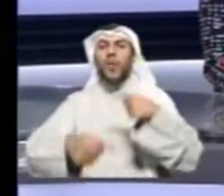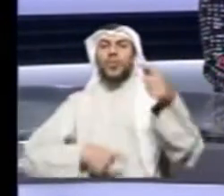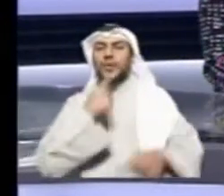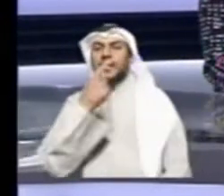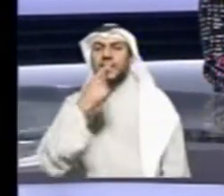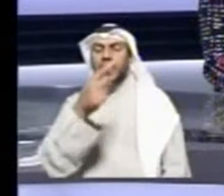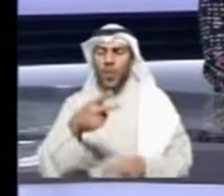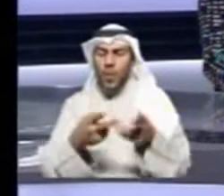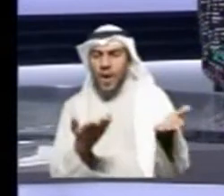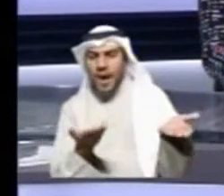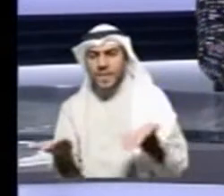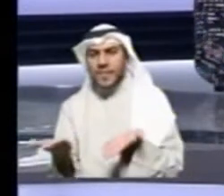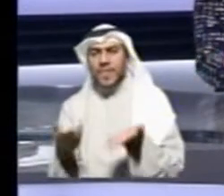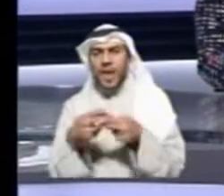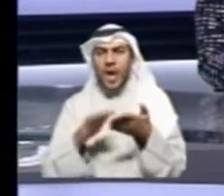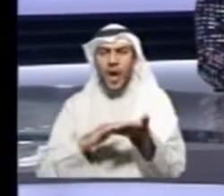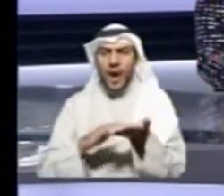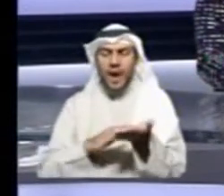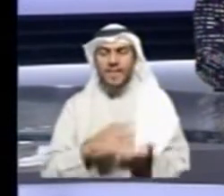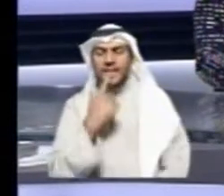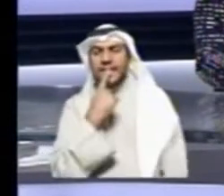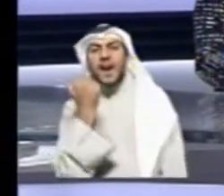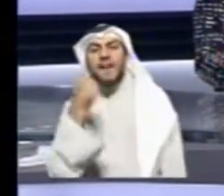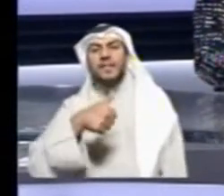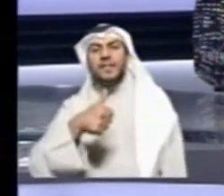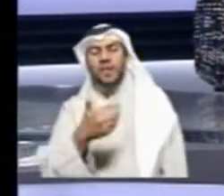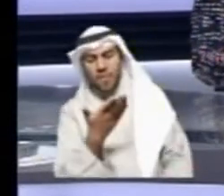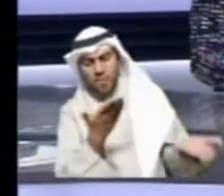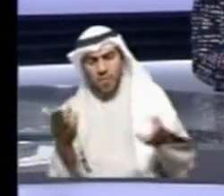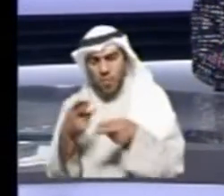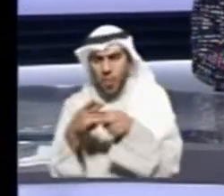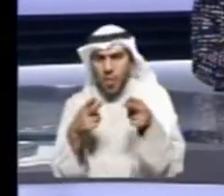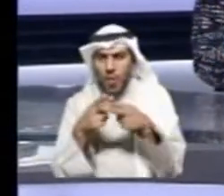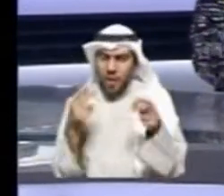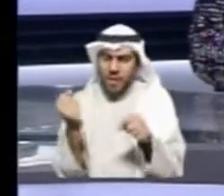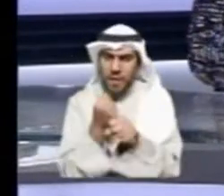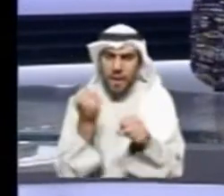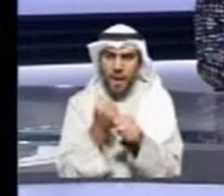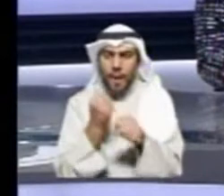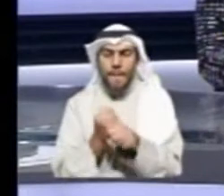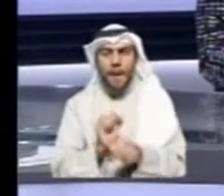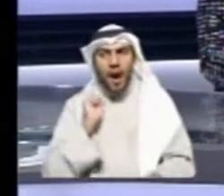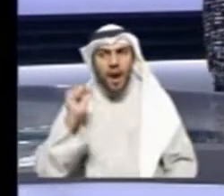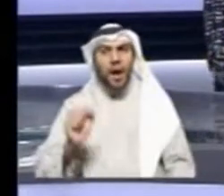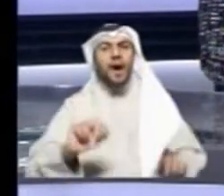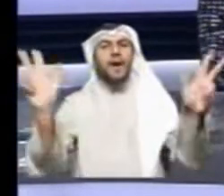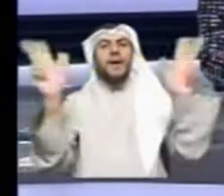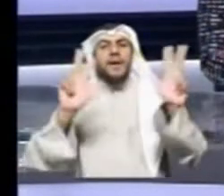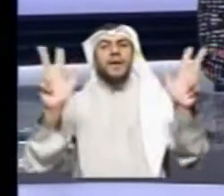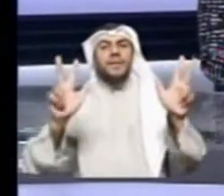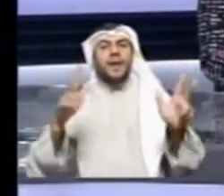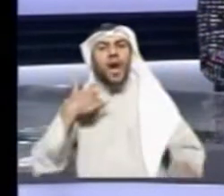الملتقى الإعلامي العربي. وعلى هامش هذه الجائزة انطلقت فعالية الجلسة الحوارية حول صناعة الإعلام والإعلان